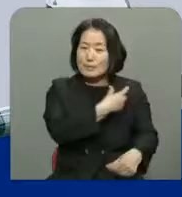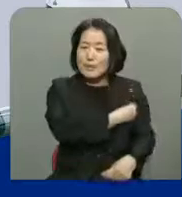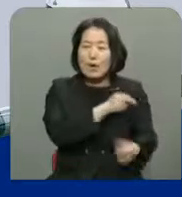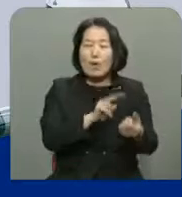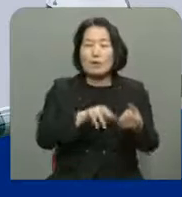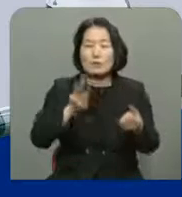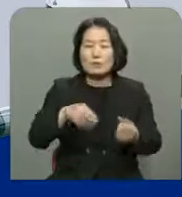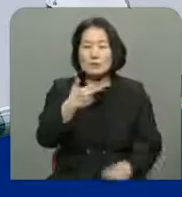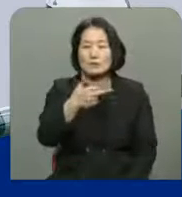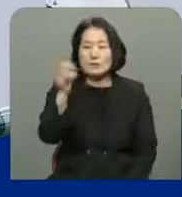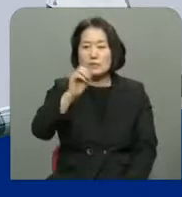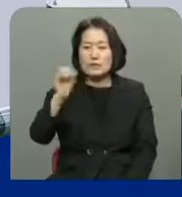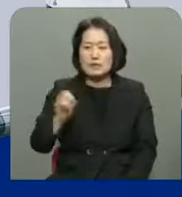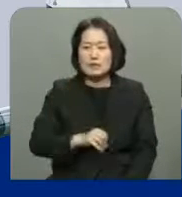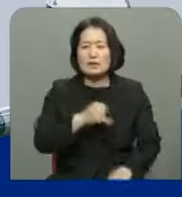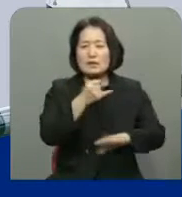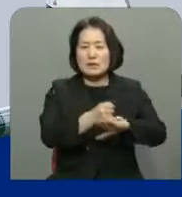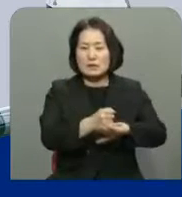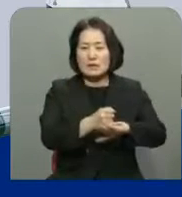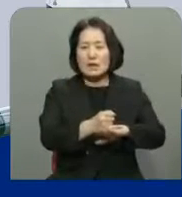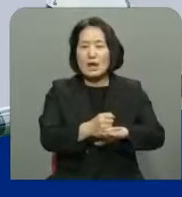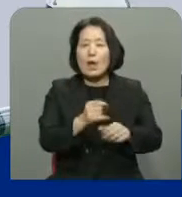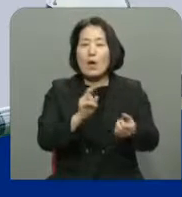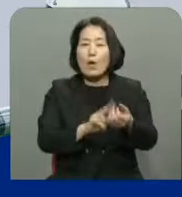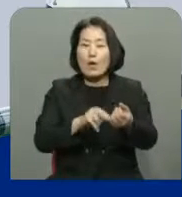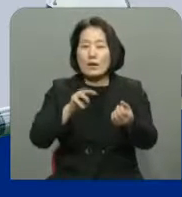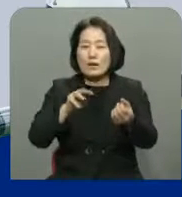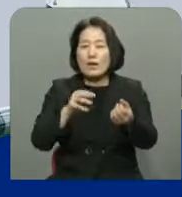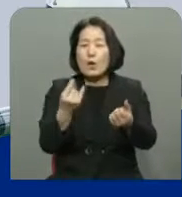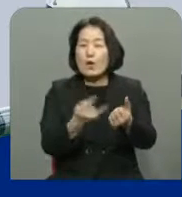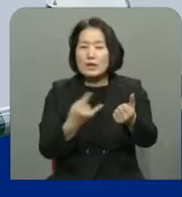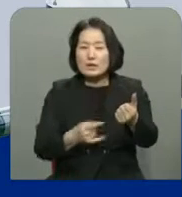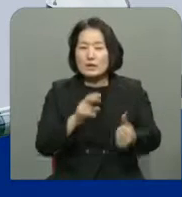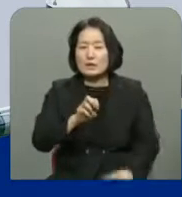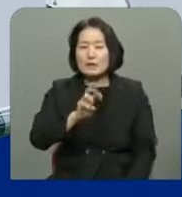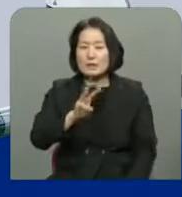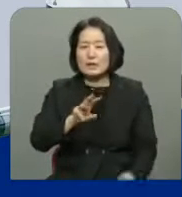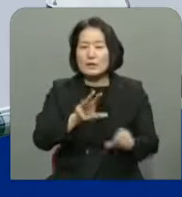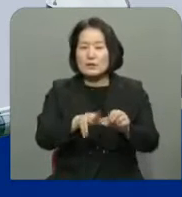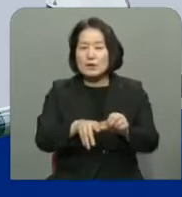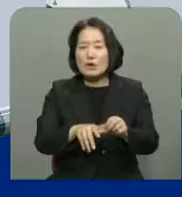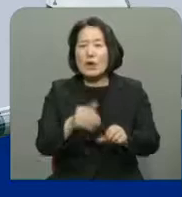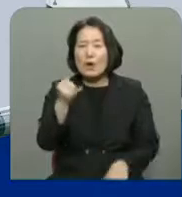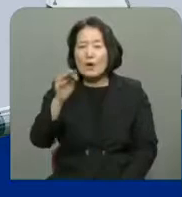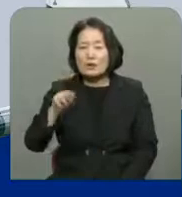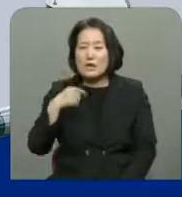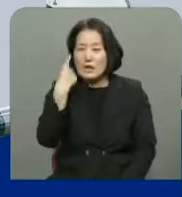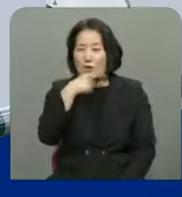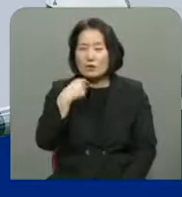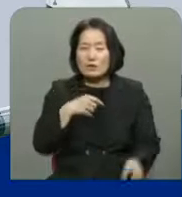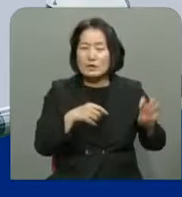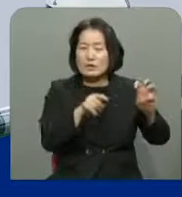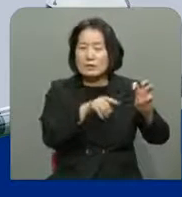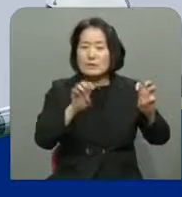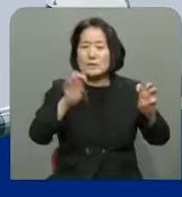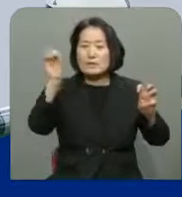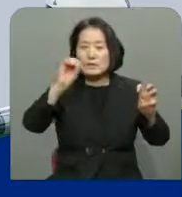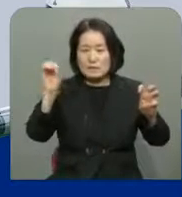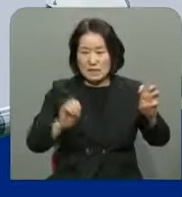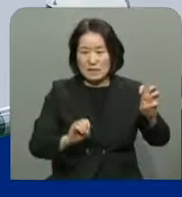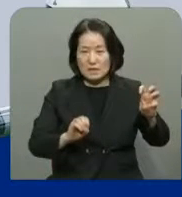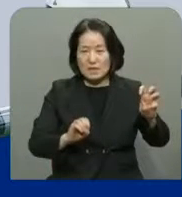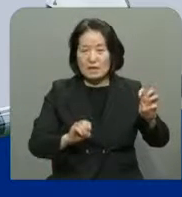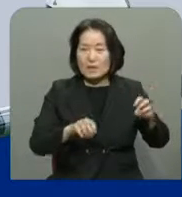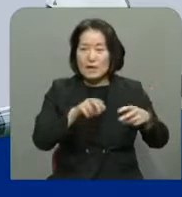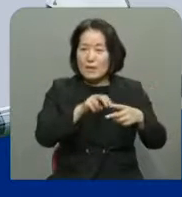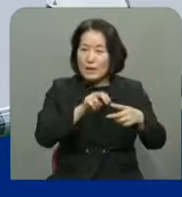홍천이 17%로 가장 낮고 횡성 23%, 철원, 화천, 양구는 30에서 40%대로